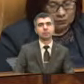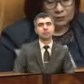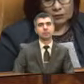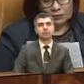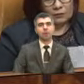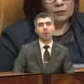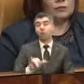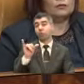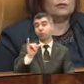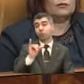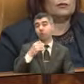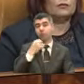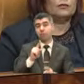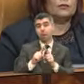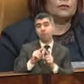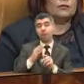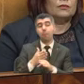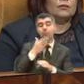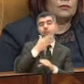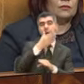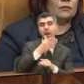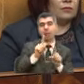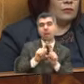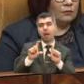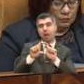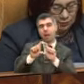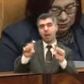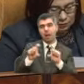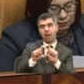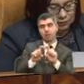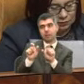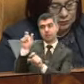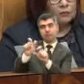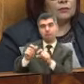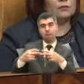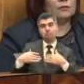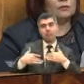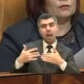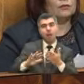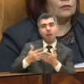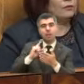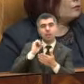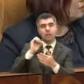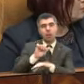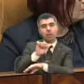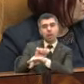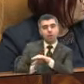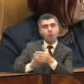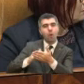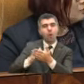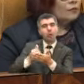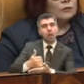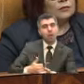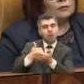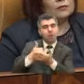ما هو أثر المرتقب للبطاقة المهنية للفنانين من أجل تحسين الأوضاع الاجتماعية وتمكينهم من